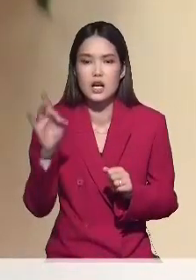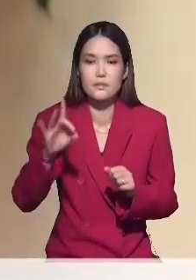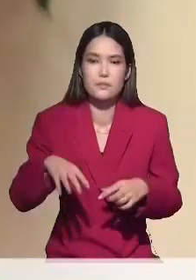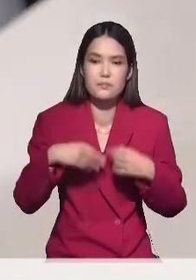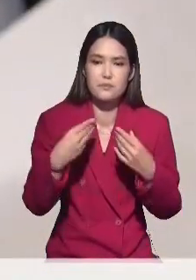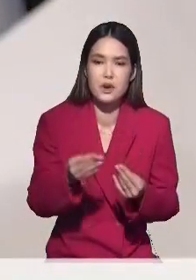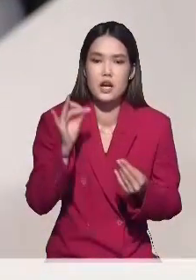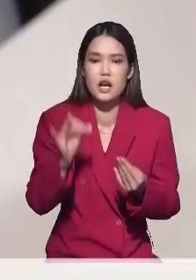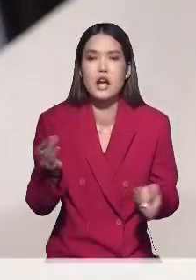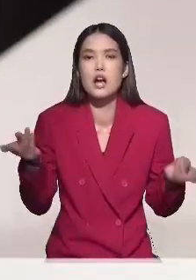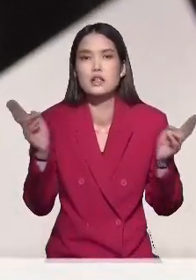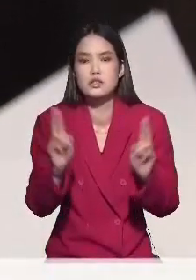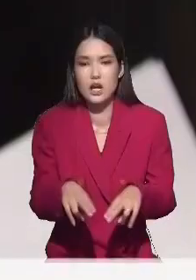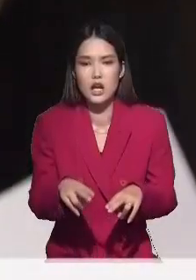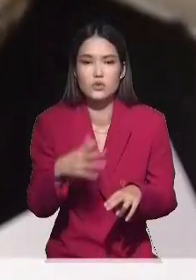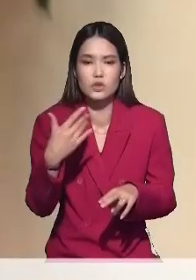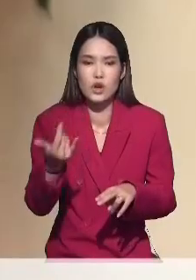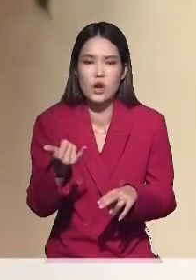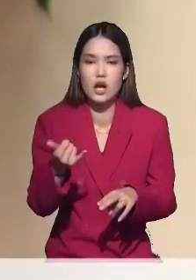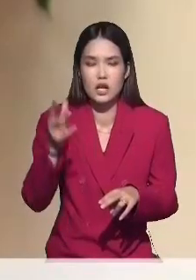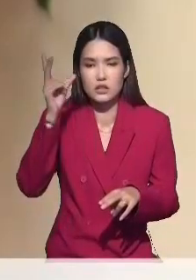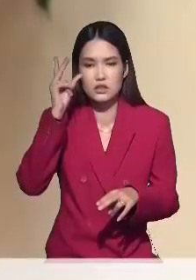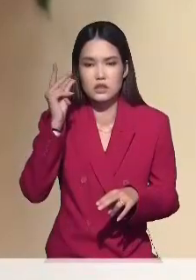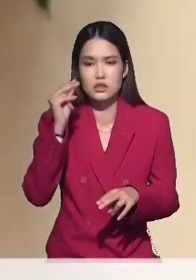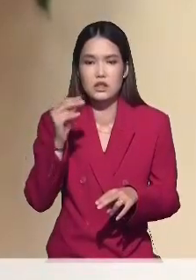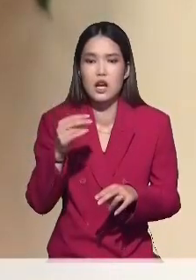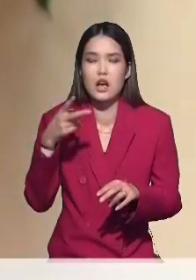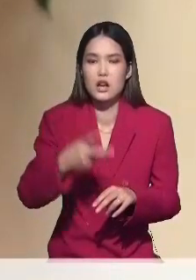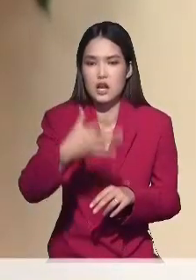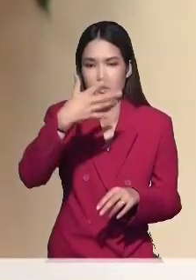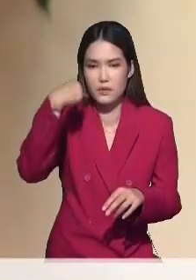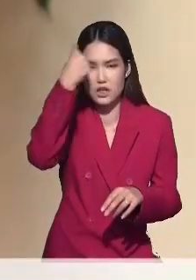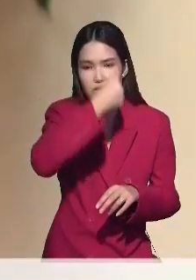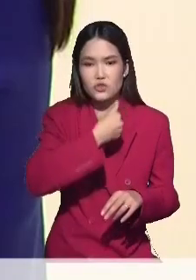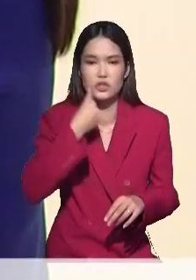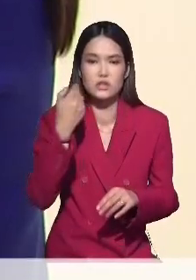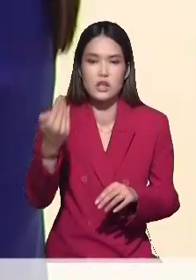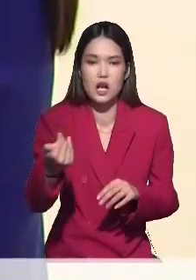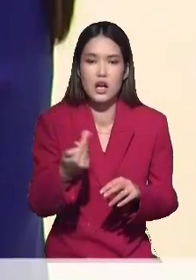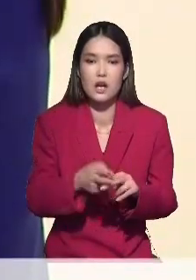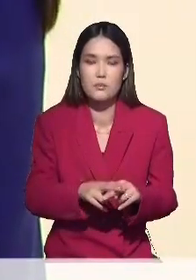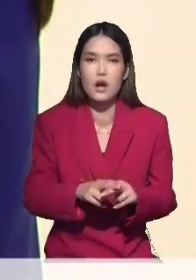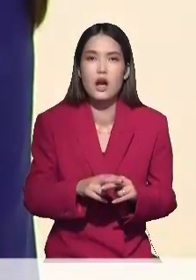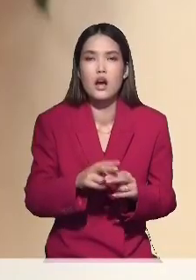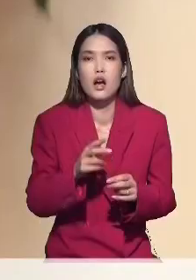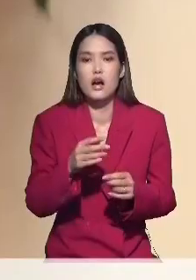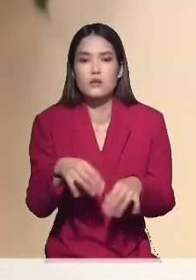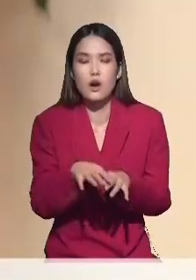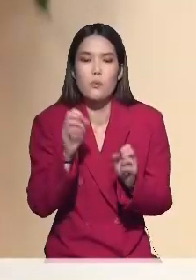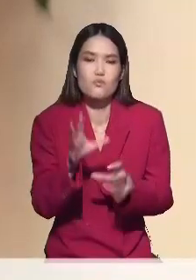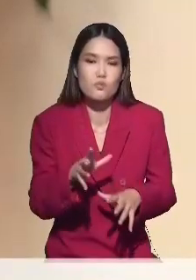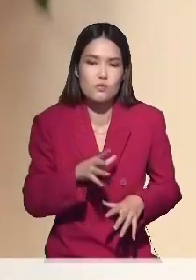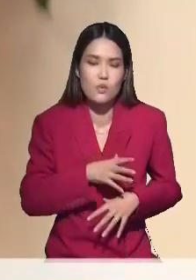Және қалған дәрілік заттар олар 25 жылдың жылға жоспарланып отыр. Бүгінгі